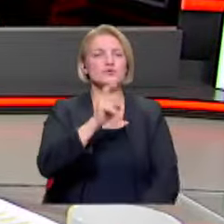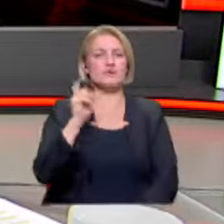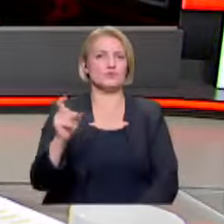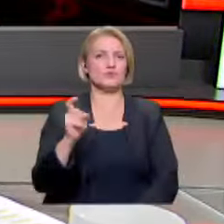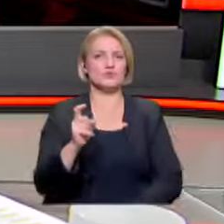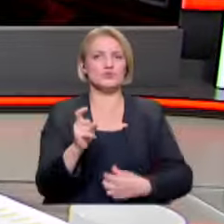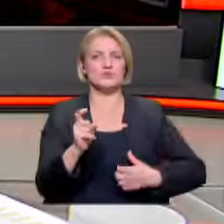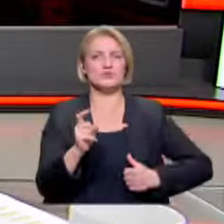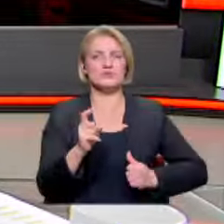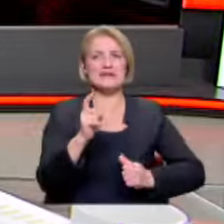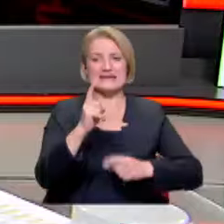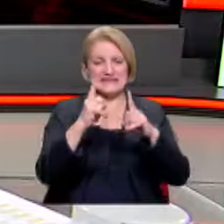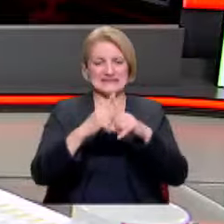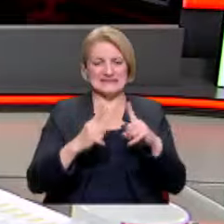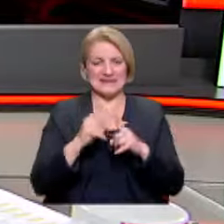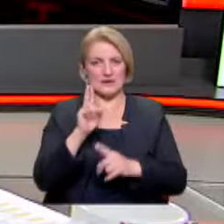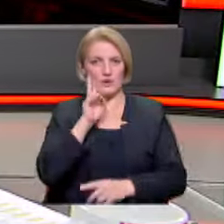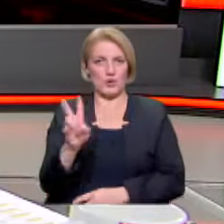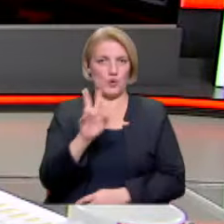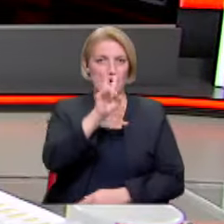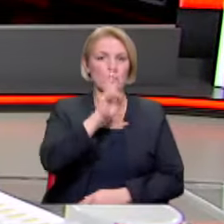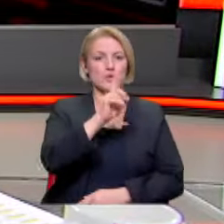299 rakam olarak durduğunda